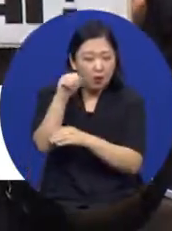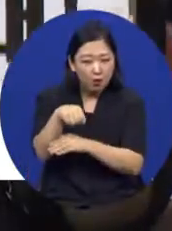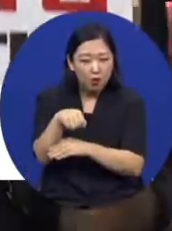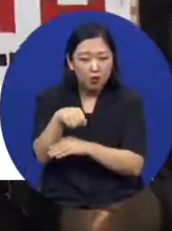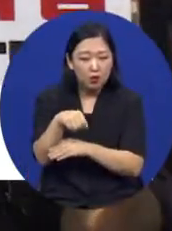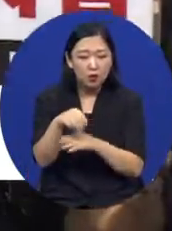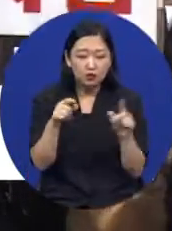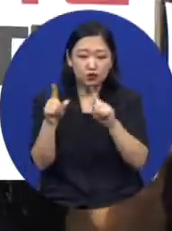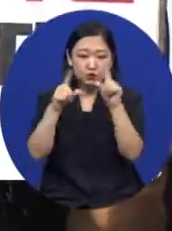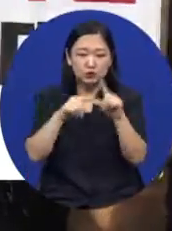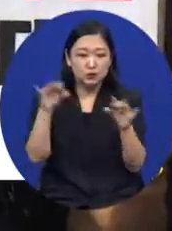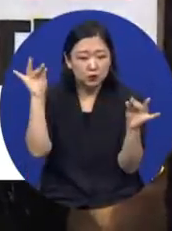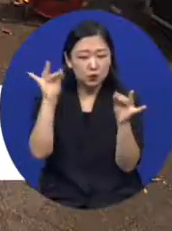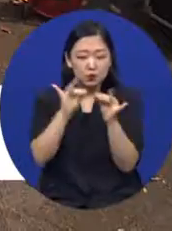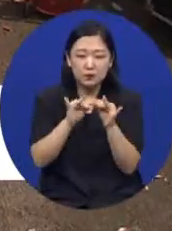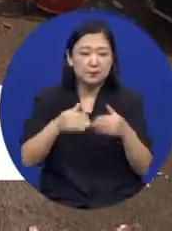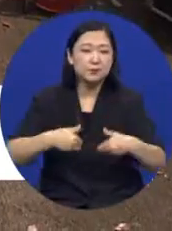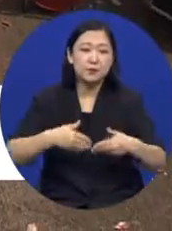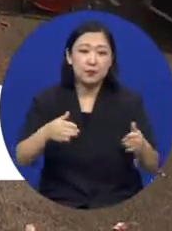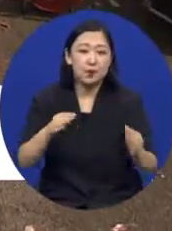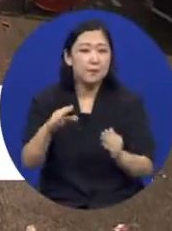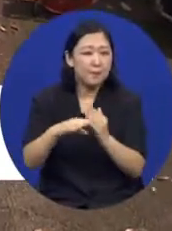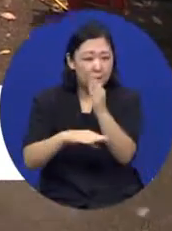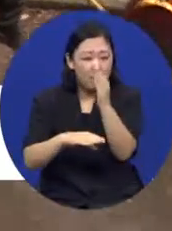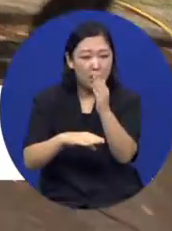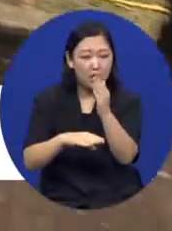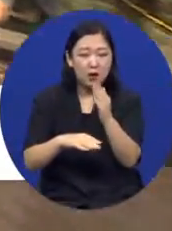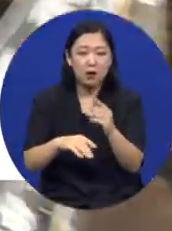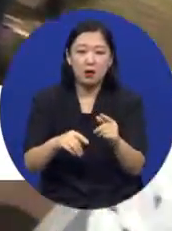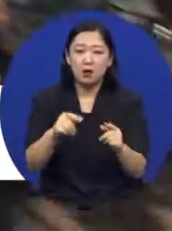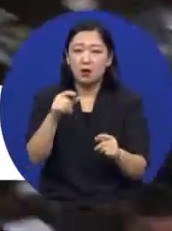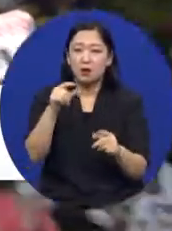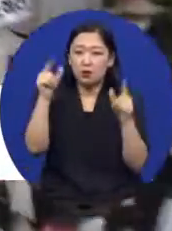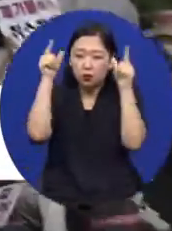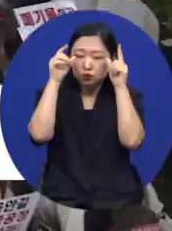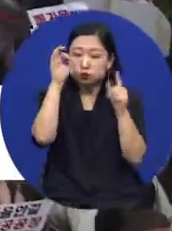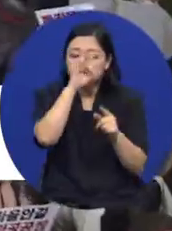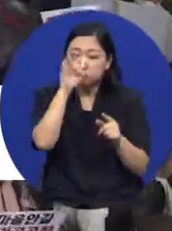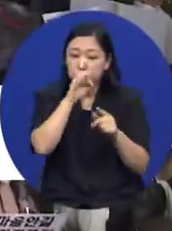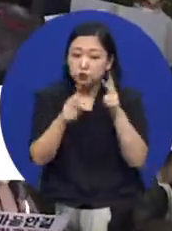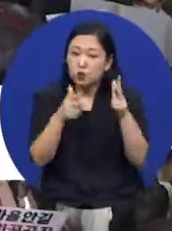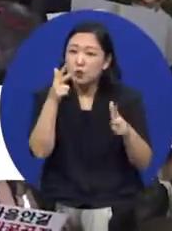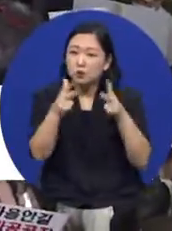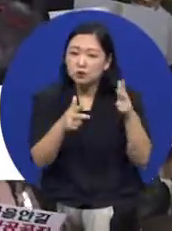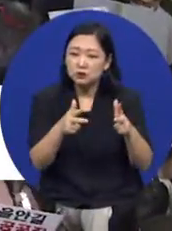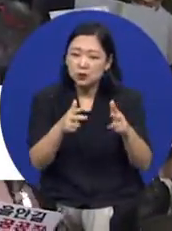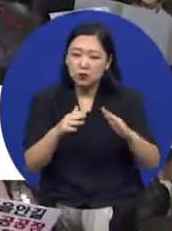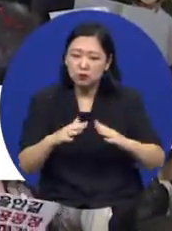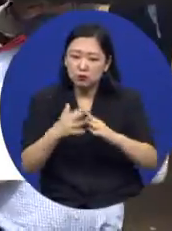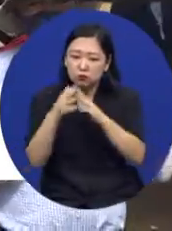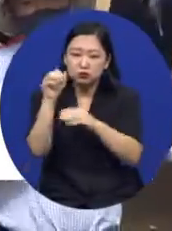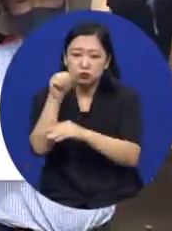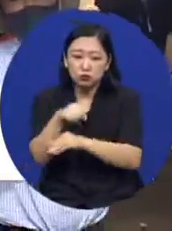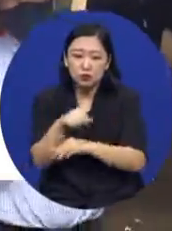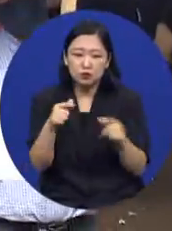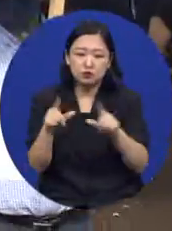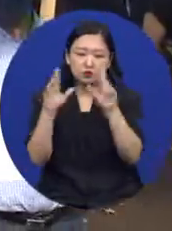동의가 필요 없다며 통과시키고 육가공 공장도 건축 허가 뒤 주민들이 민원을 제기하자